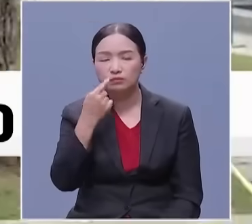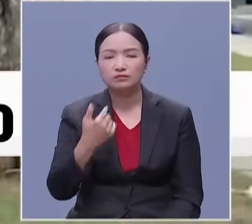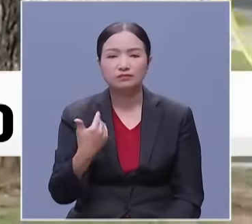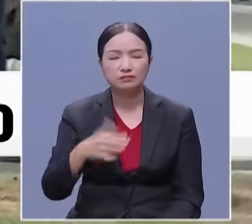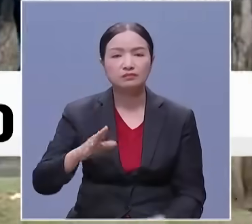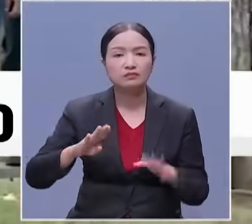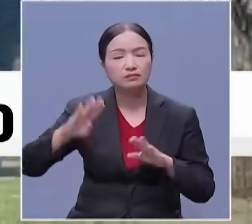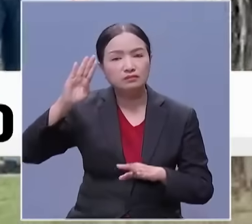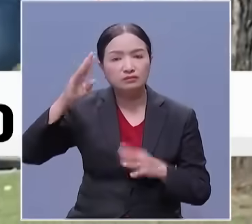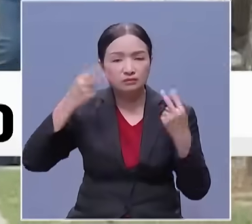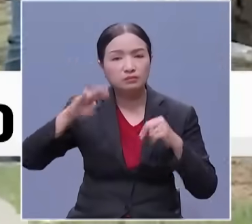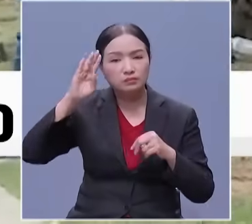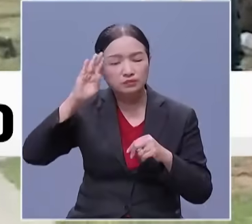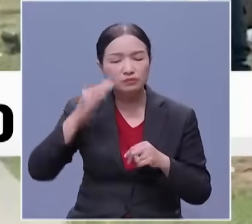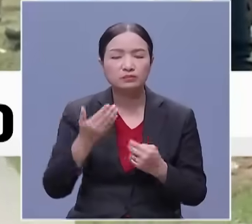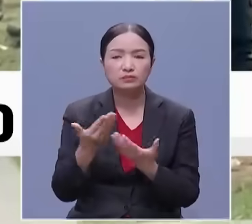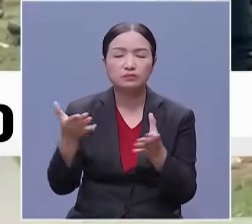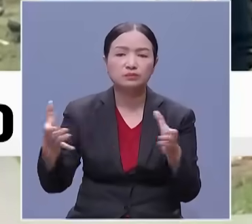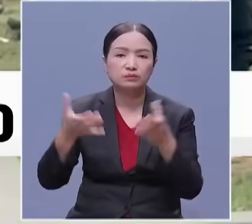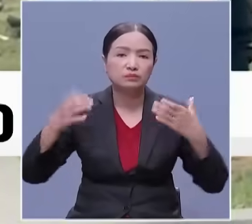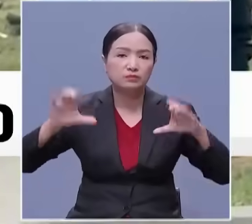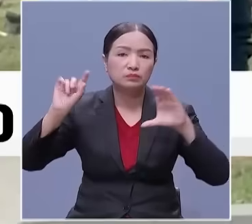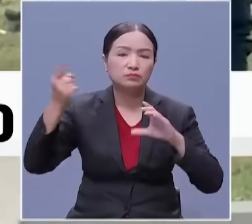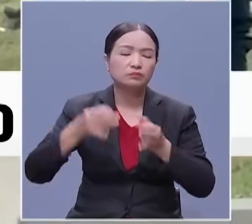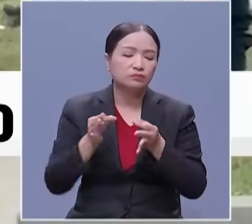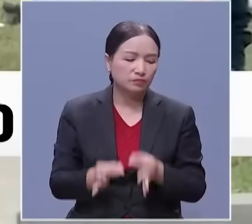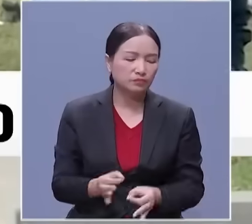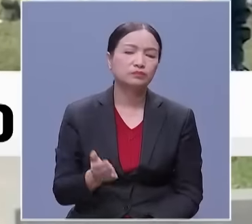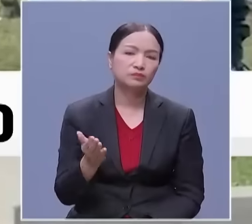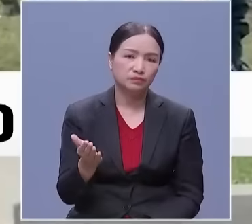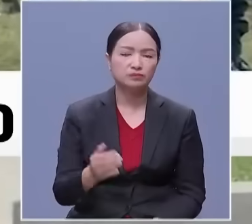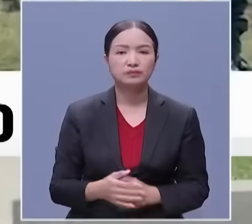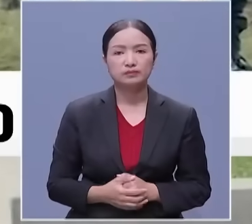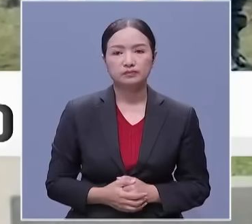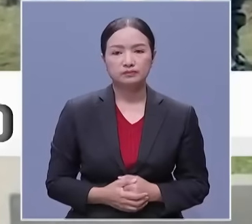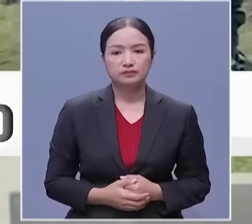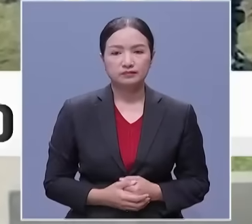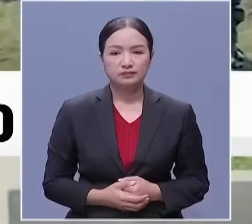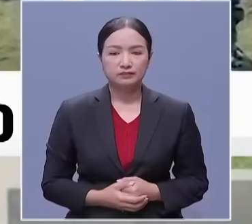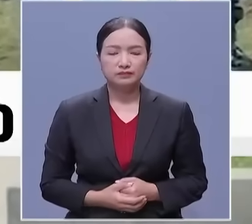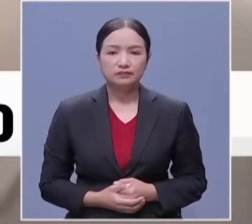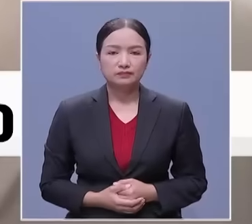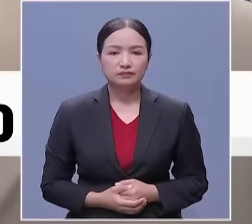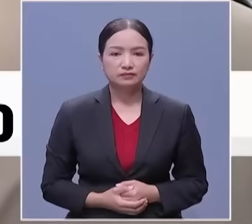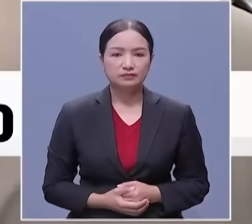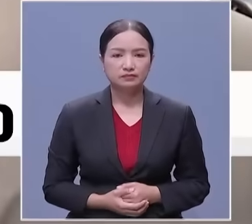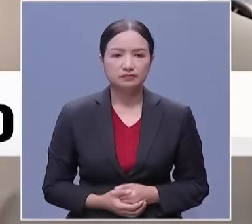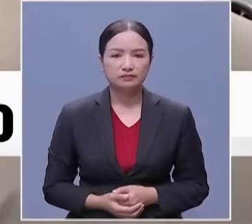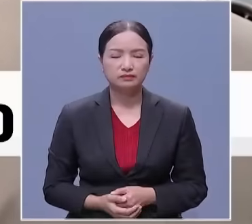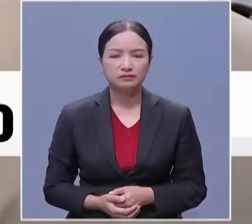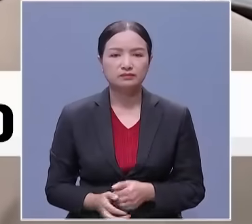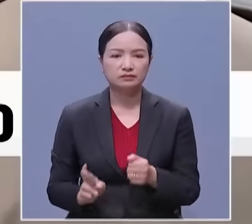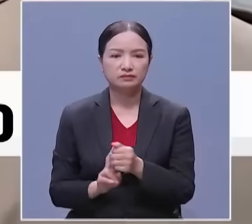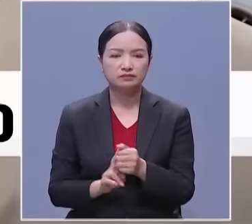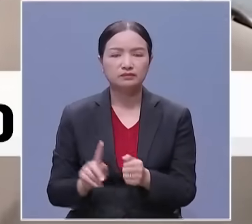อกประยุทธ์ท่านบอกว่าให้รัฐบาลใหม ่ เป็นผู้ตัดสินใจณตอนนั้นน่ะเหมือนกับว่าท่านรองต่อจะมาวินนะ